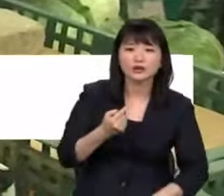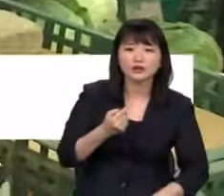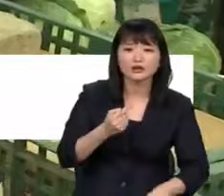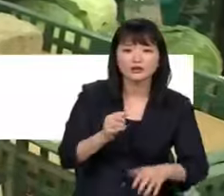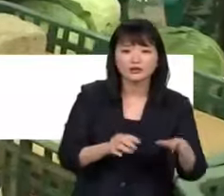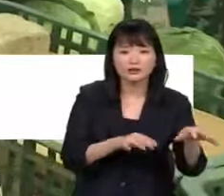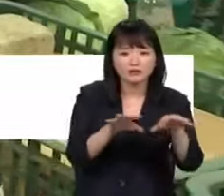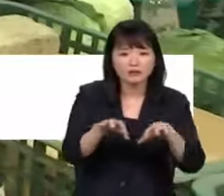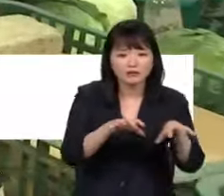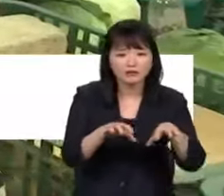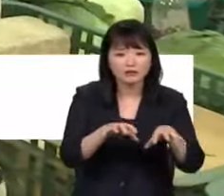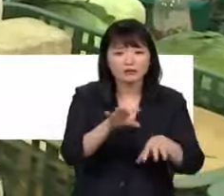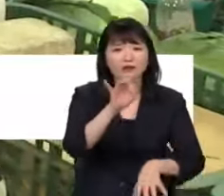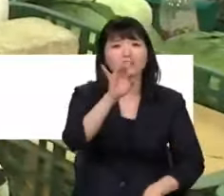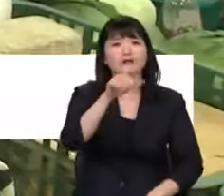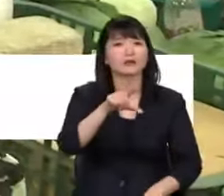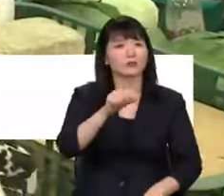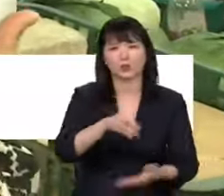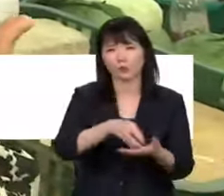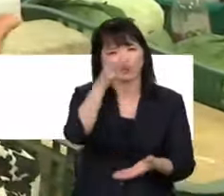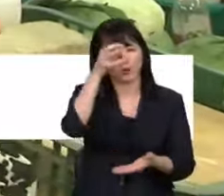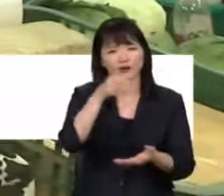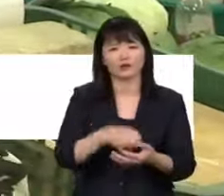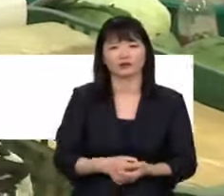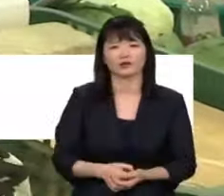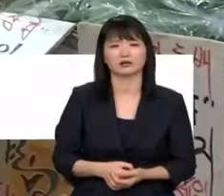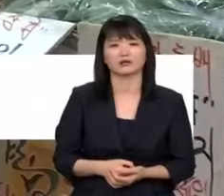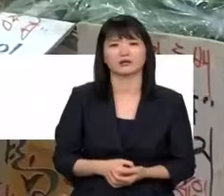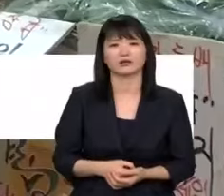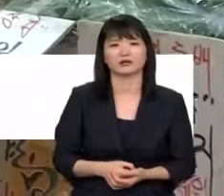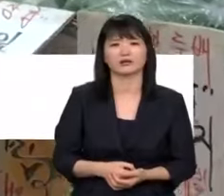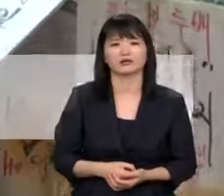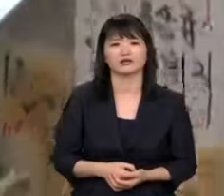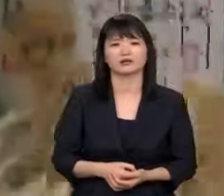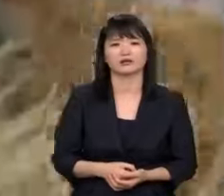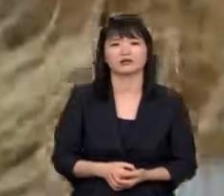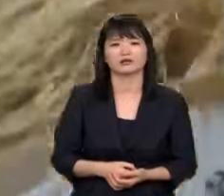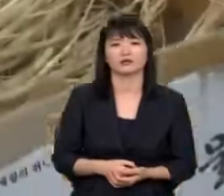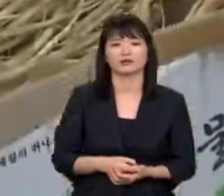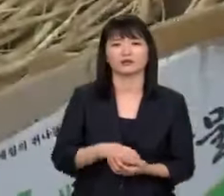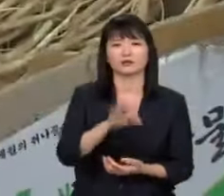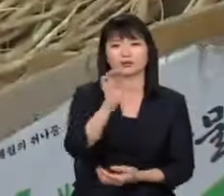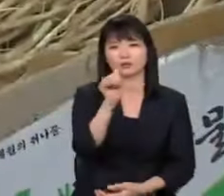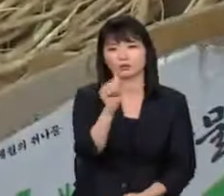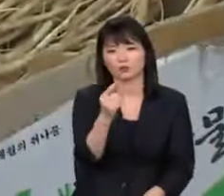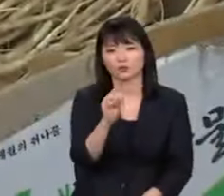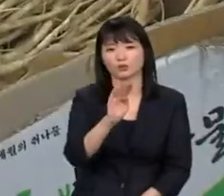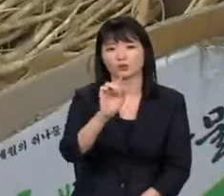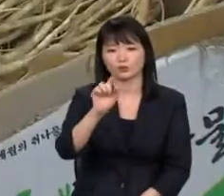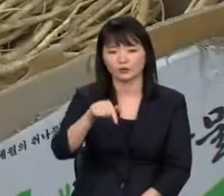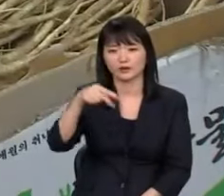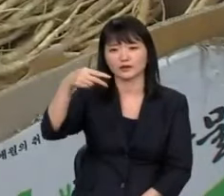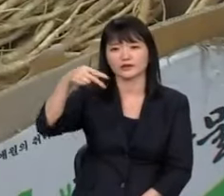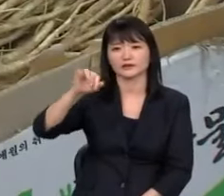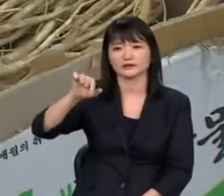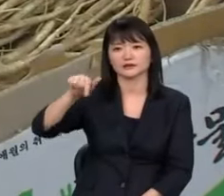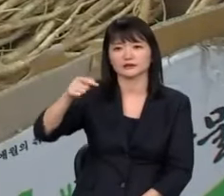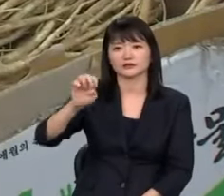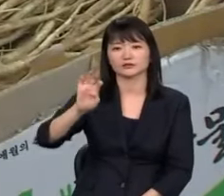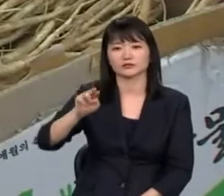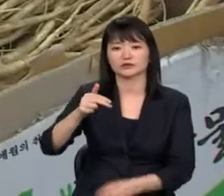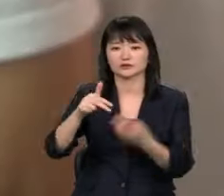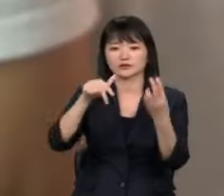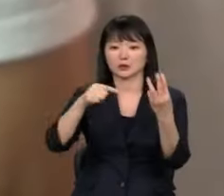하려는데 한 통에 만 원이야. 싼 데가. 애호박, 시금치, 무 같은 채소류는 3주